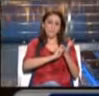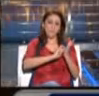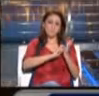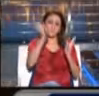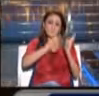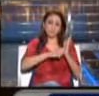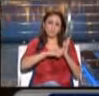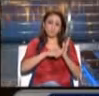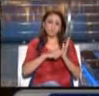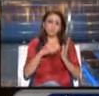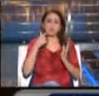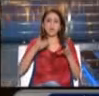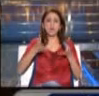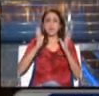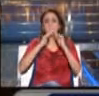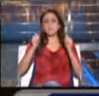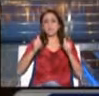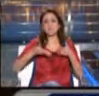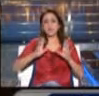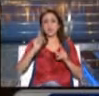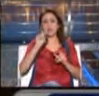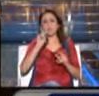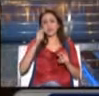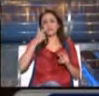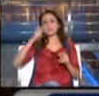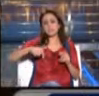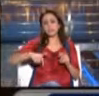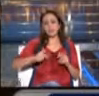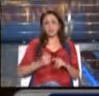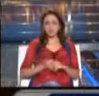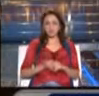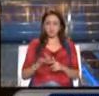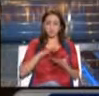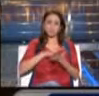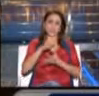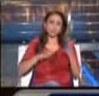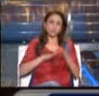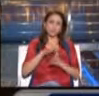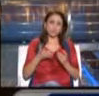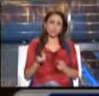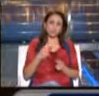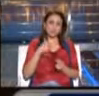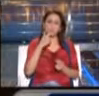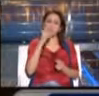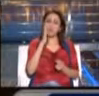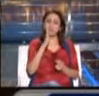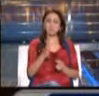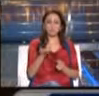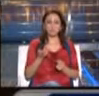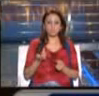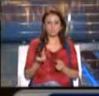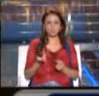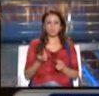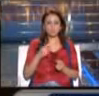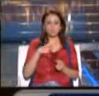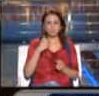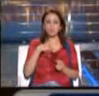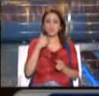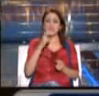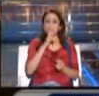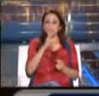المصري ما يلعبش السنة دي. يعني دي كارثة. انا بتكلم بمنتهى الصراحة والمصداقية، بنتكلم عن تواطؤ